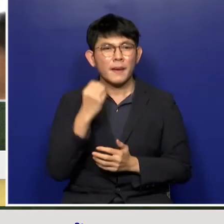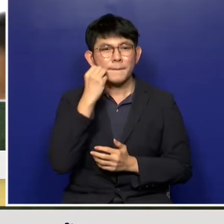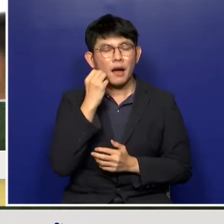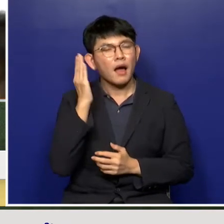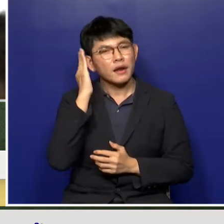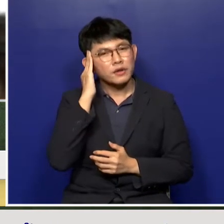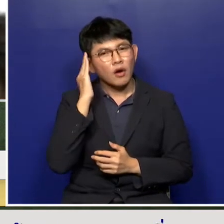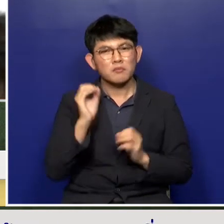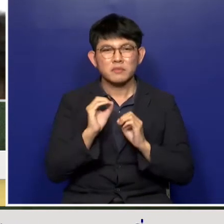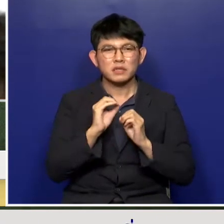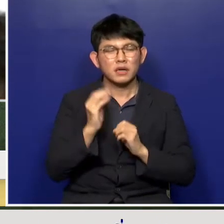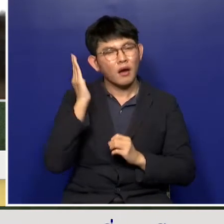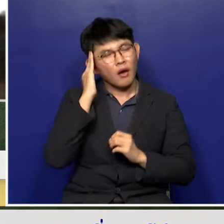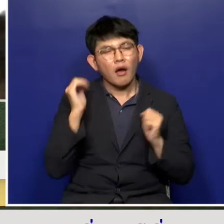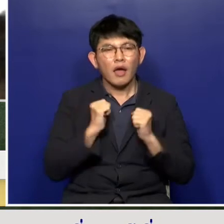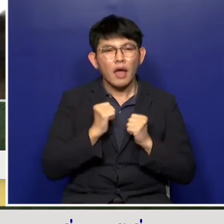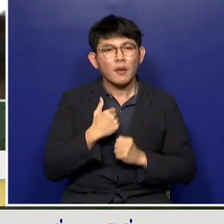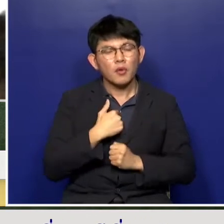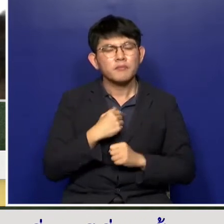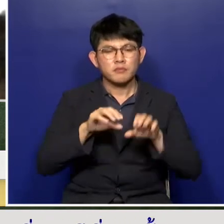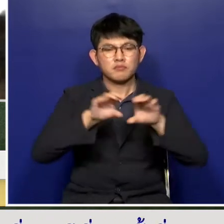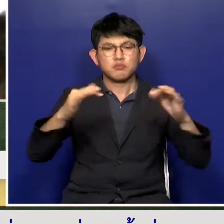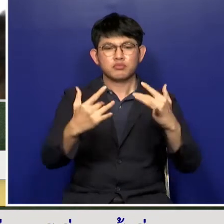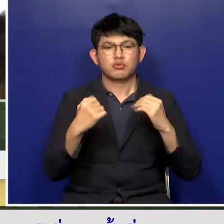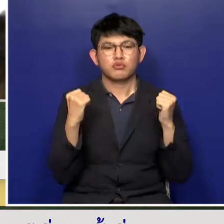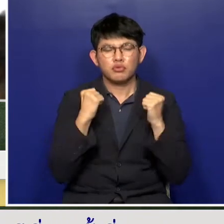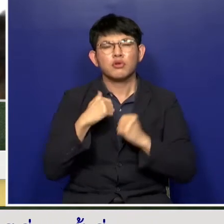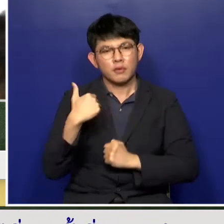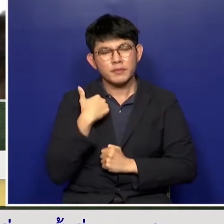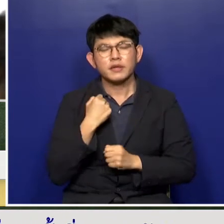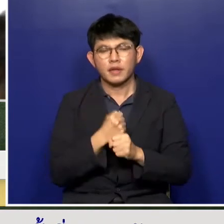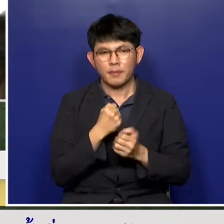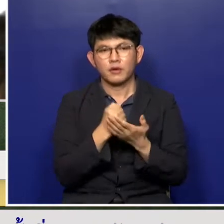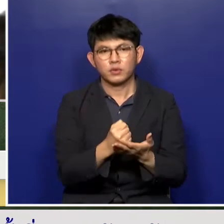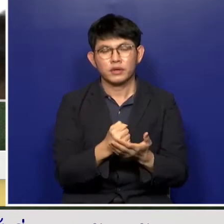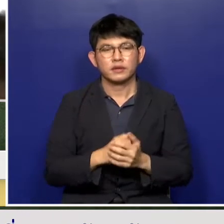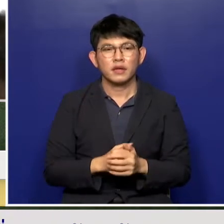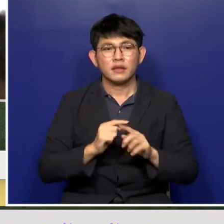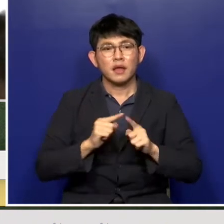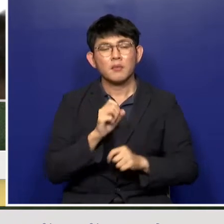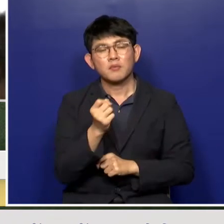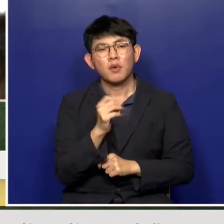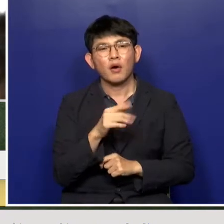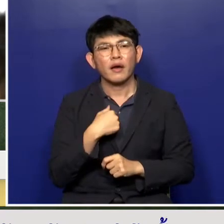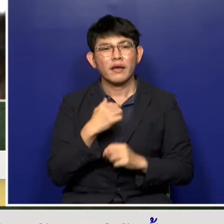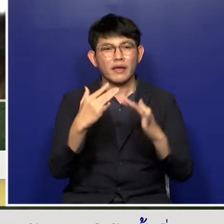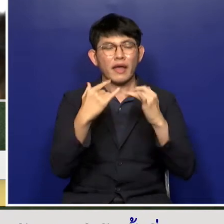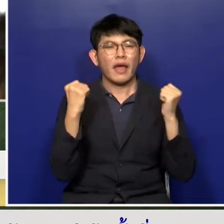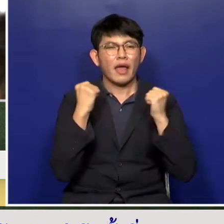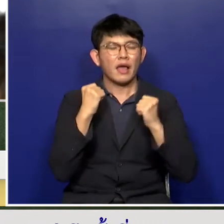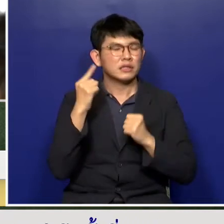่เคยนอนแตห้งแอ ผตึทมันเฉีง